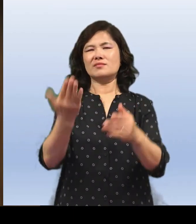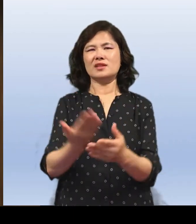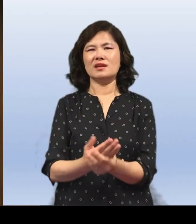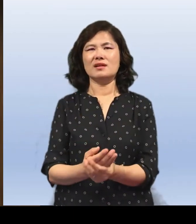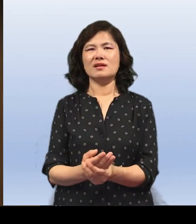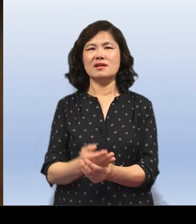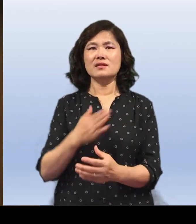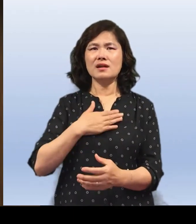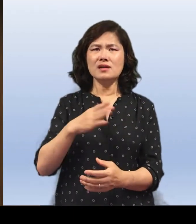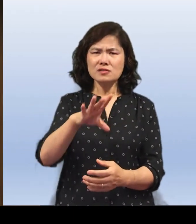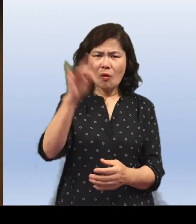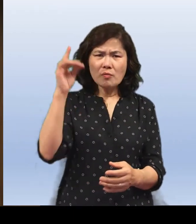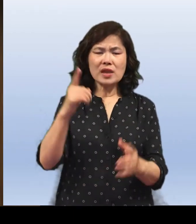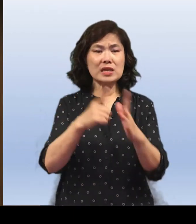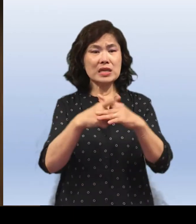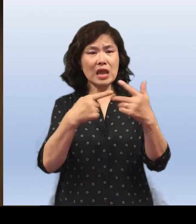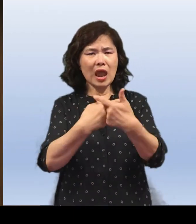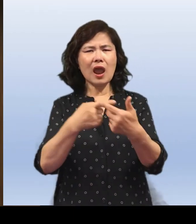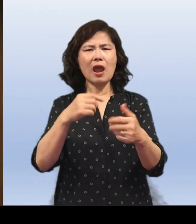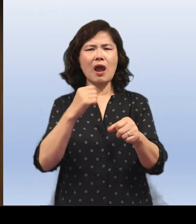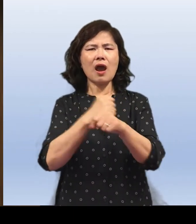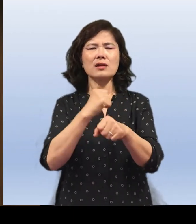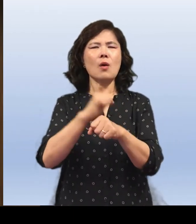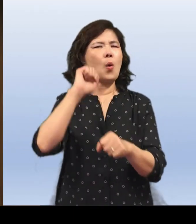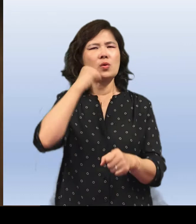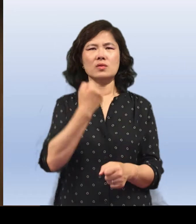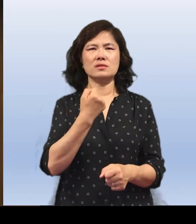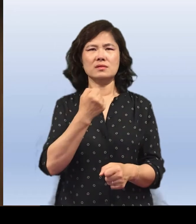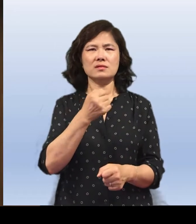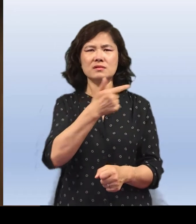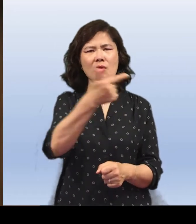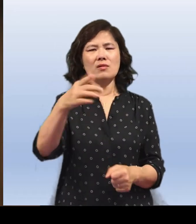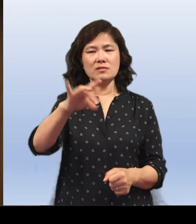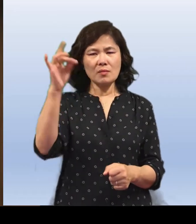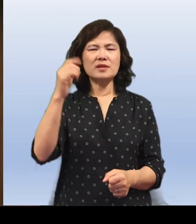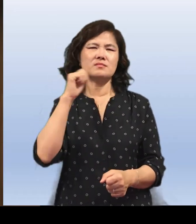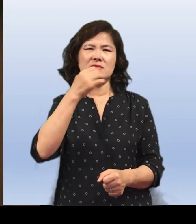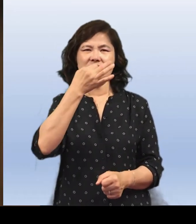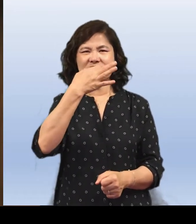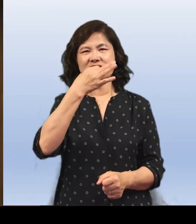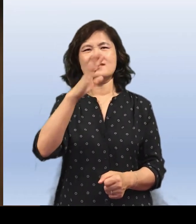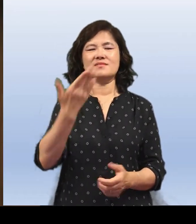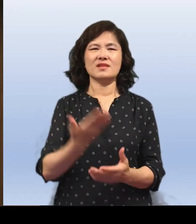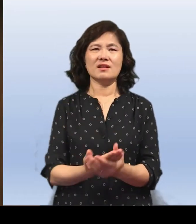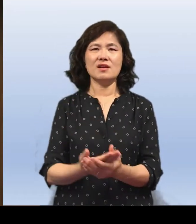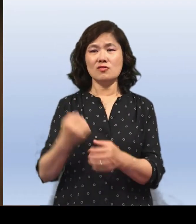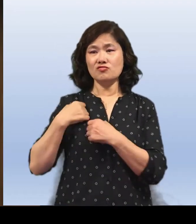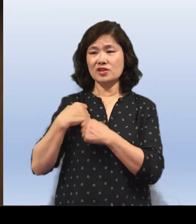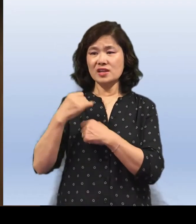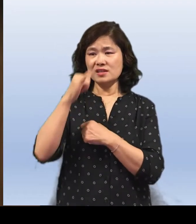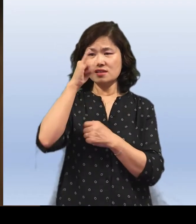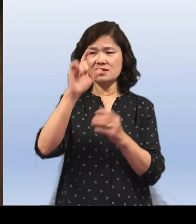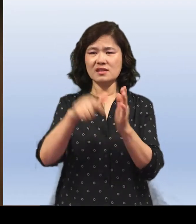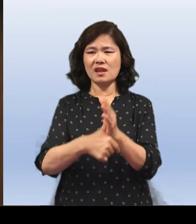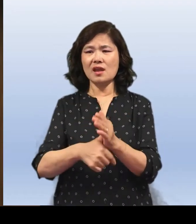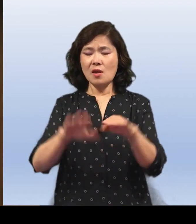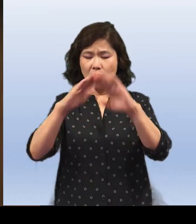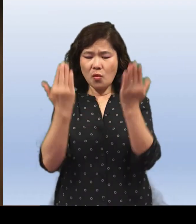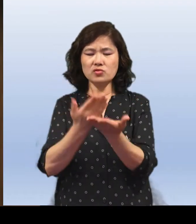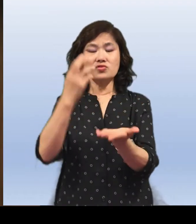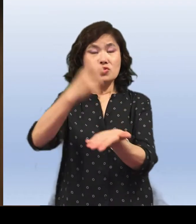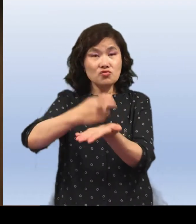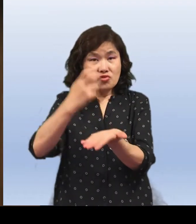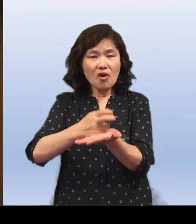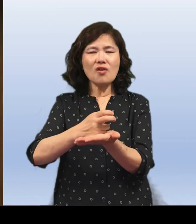그걸 이해하고 받아들이는 게 쉽지가 않았습니다. 굉장히 힘들었죠. 저는 군대에 있을 때 헌병이었거든요. 모든 규율과